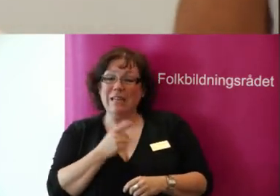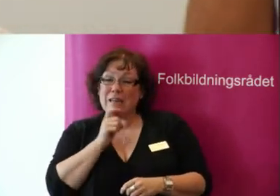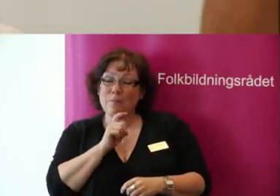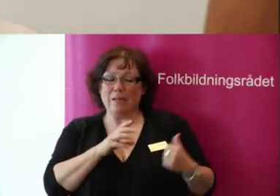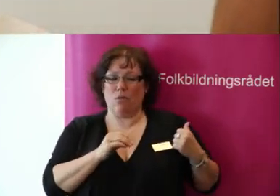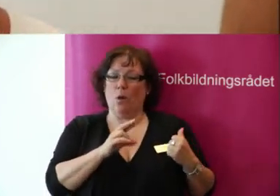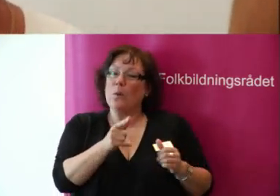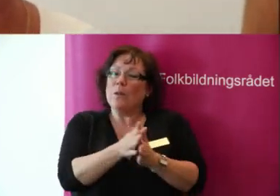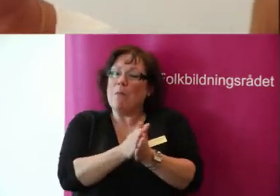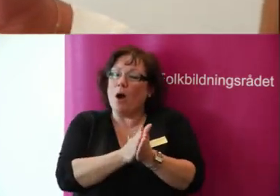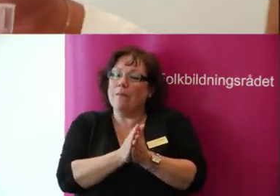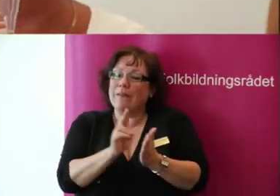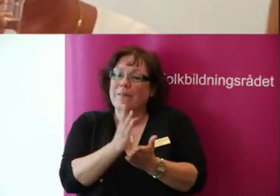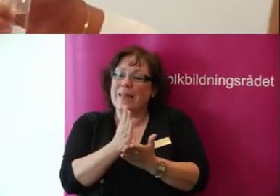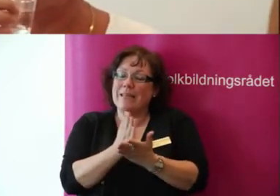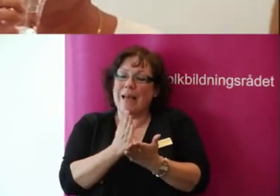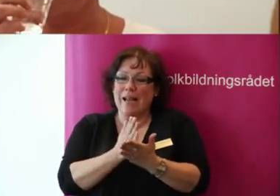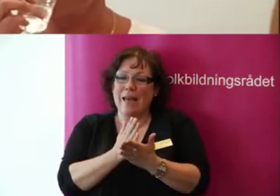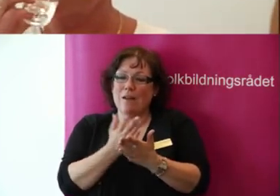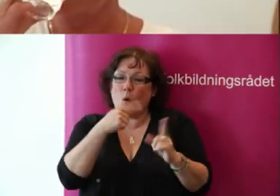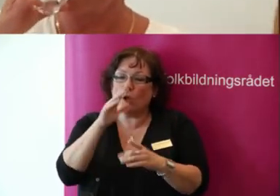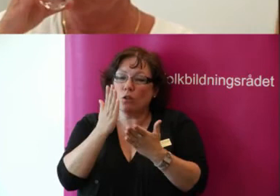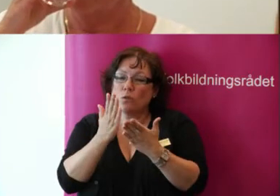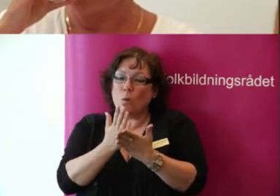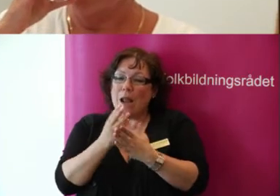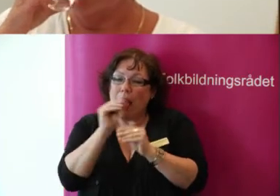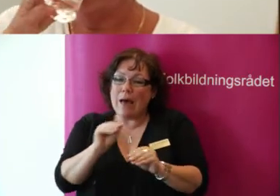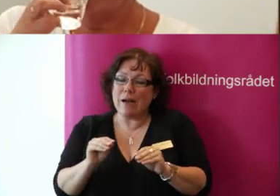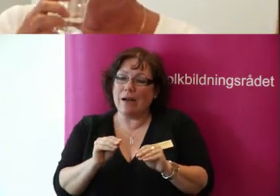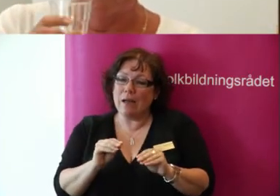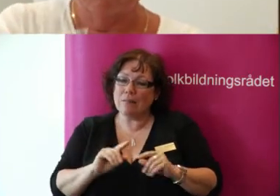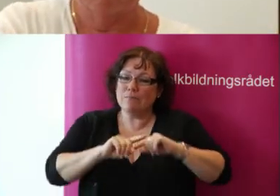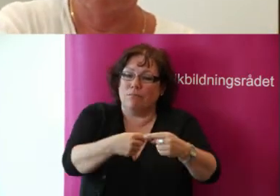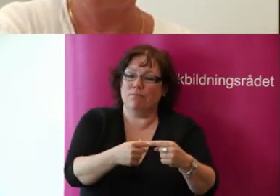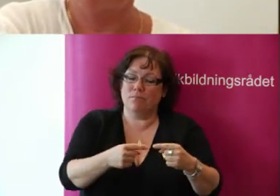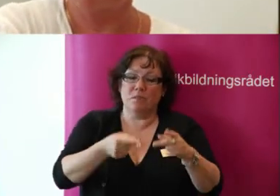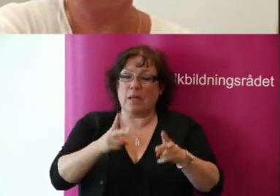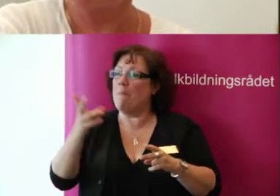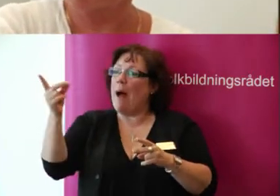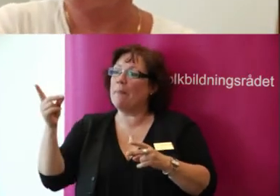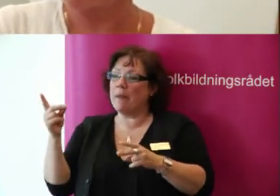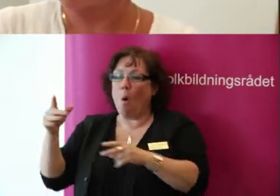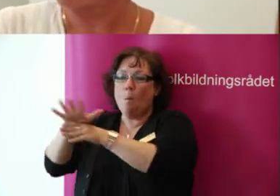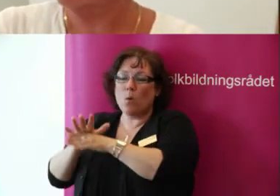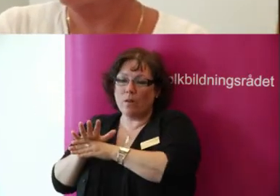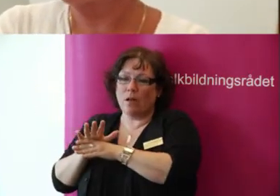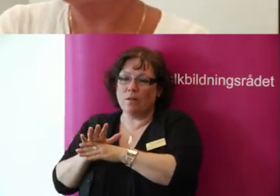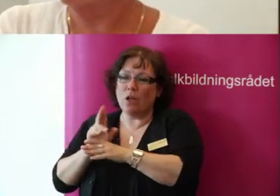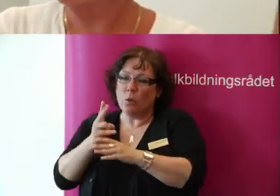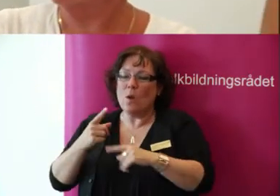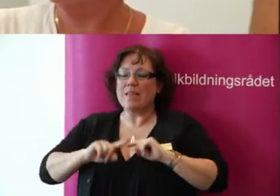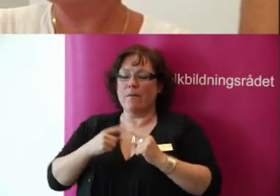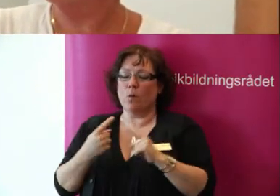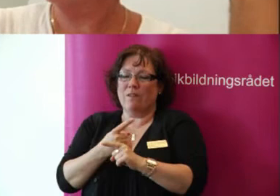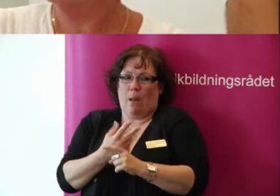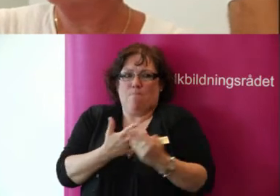gäller folkhögskollärarnas utveckling i dagsläget, det är precis som i många andra områden, så är generationsskiften på gång. Det är väldigt många som går i pension